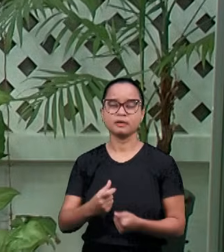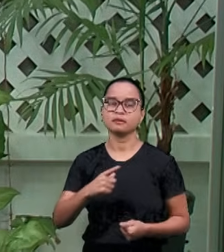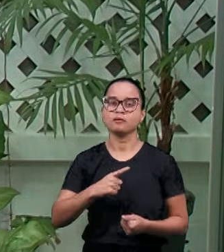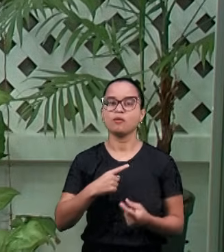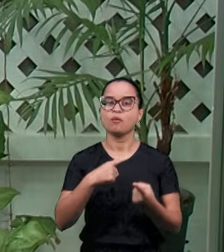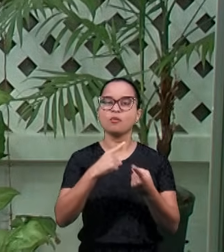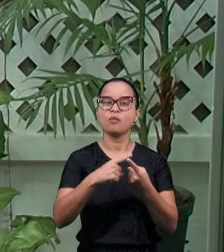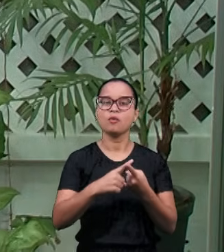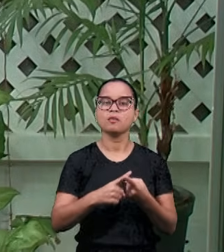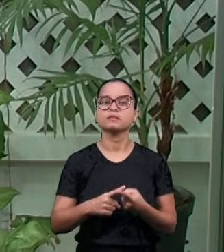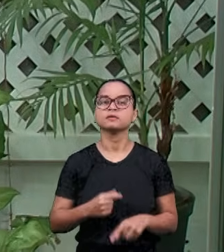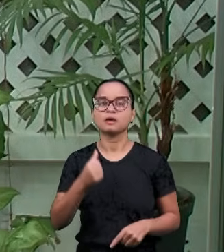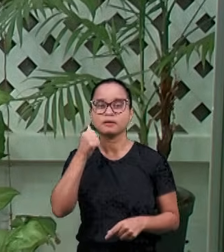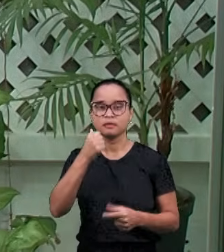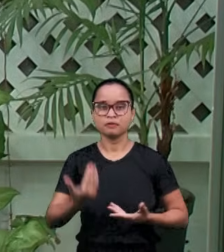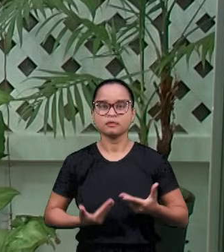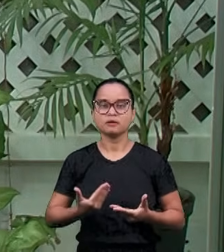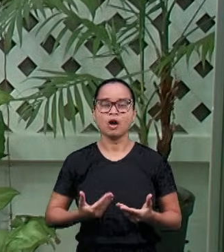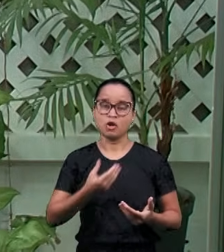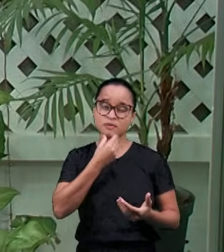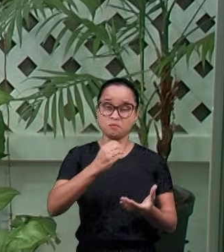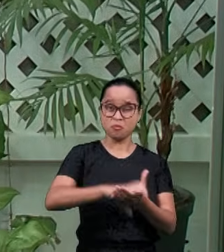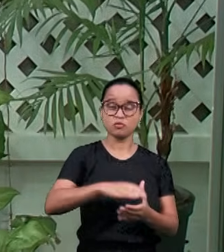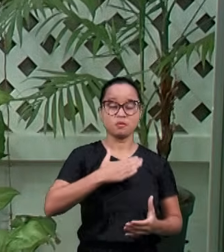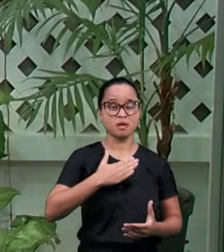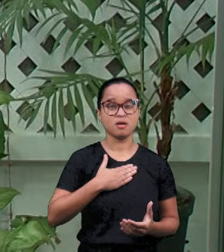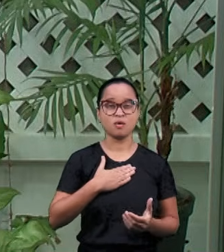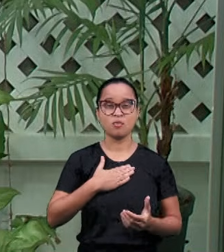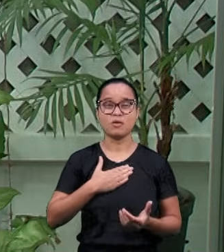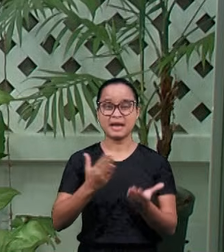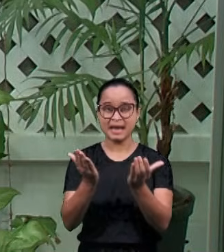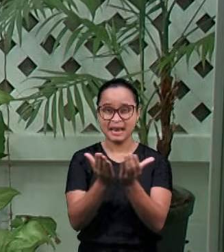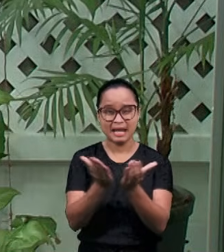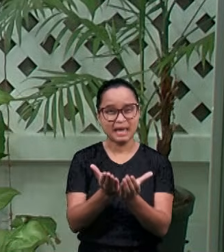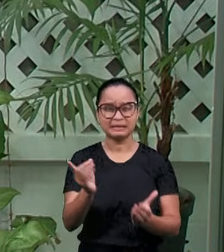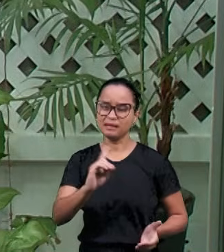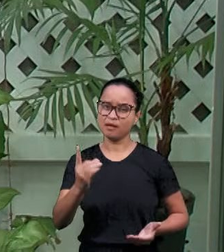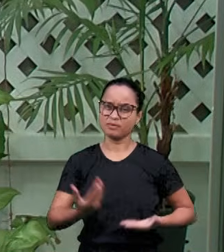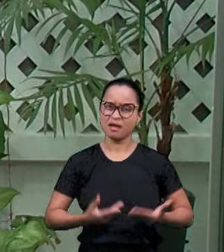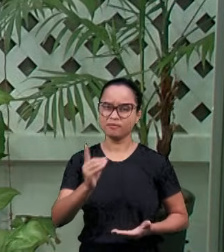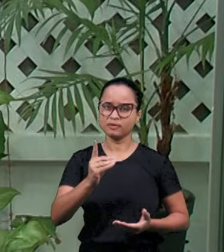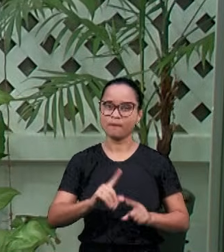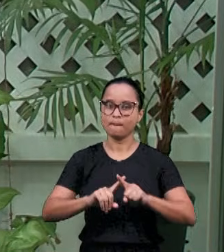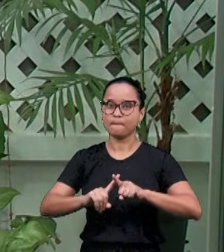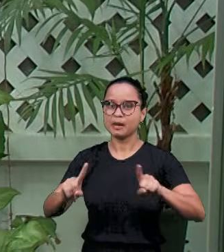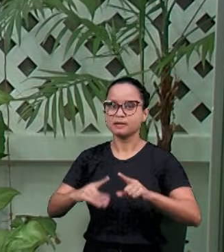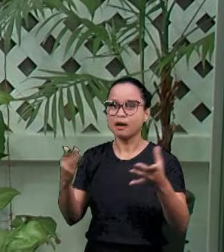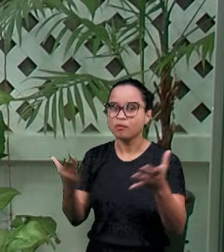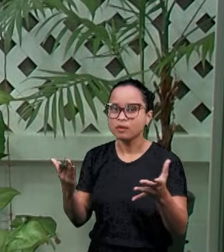Il dit, mon mari, il n'est pas chrétien. Mais maintenant, il entend,